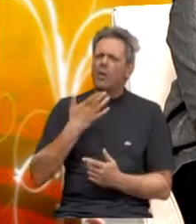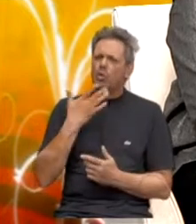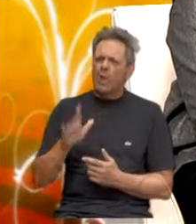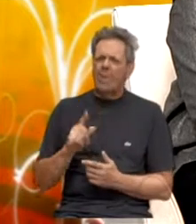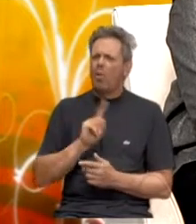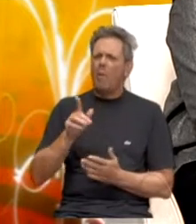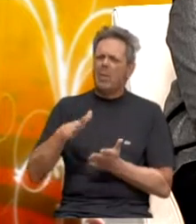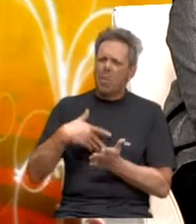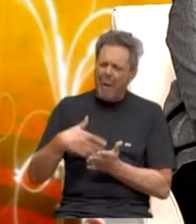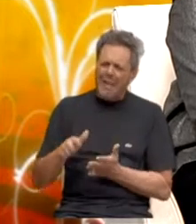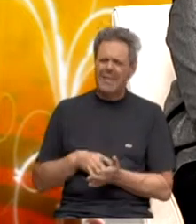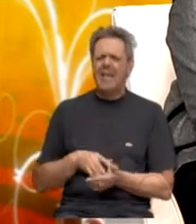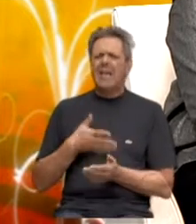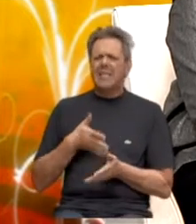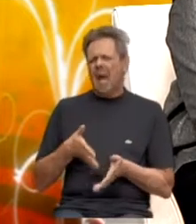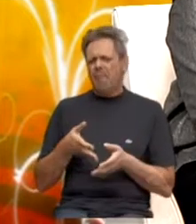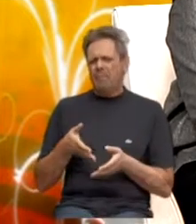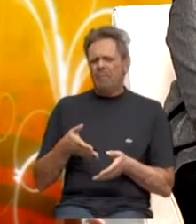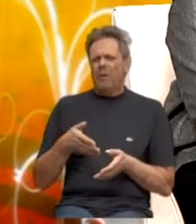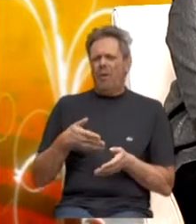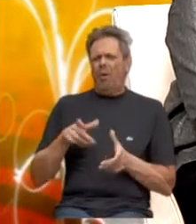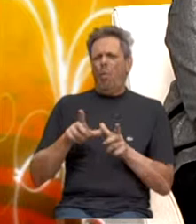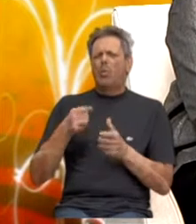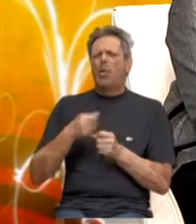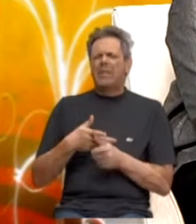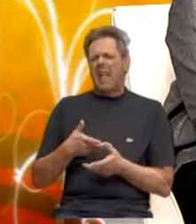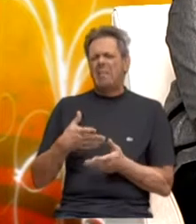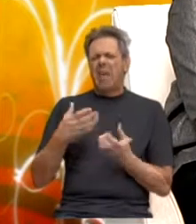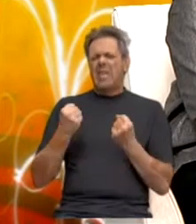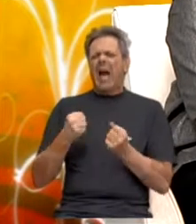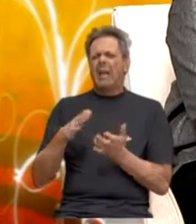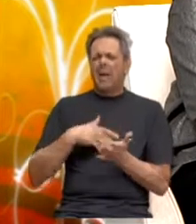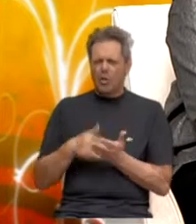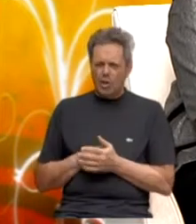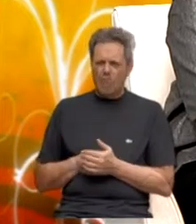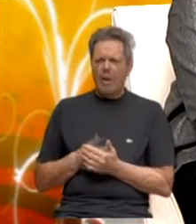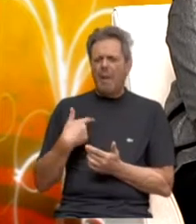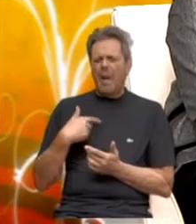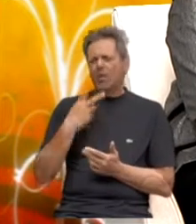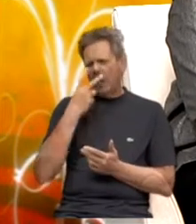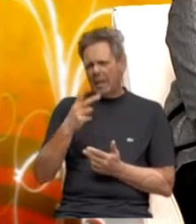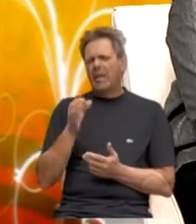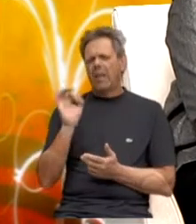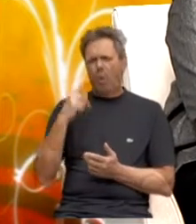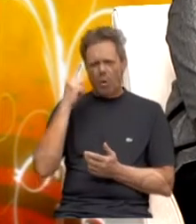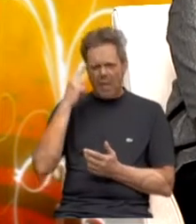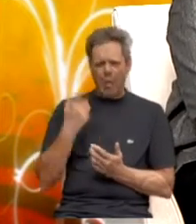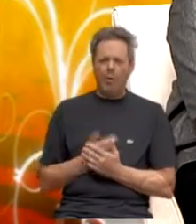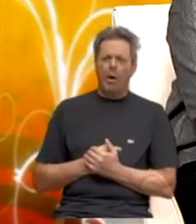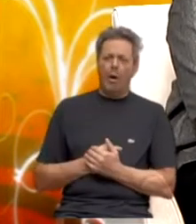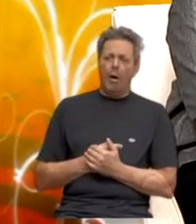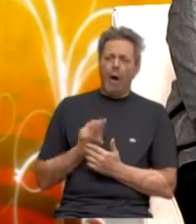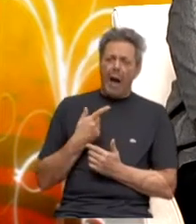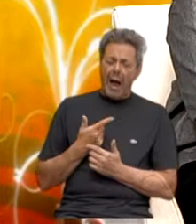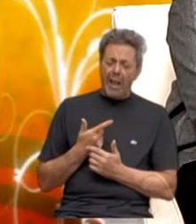nisu masne, s koncentriranim masnoćama, ugljikohidratima itd. To vjerujem naši gledatelji, sugrađani već jako dobro znaju. Ali